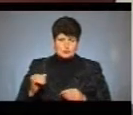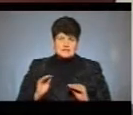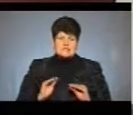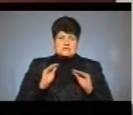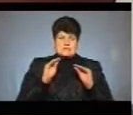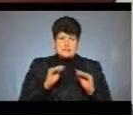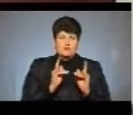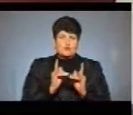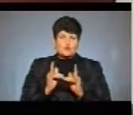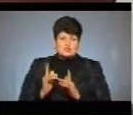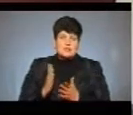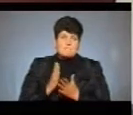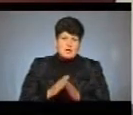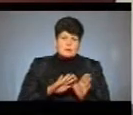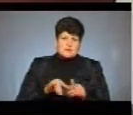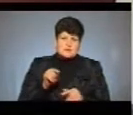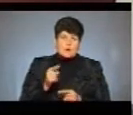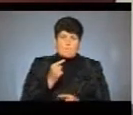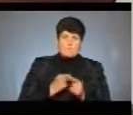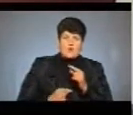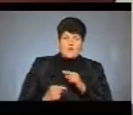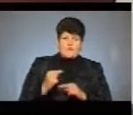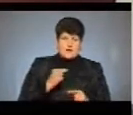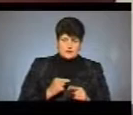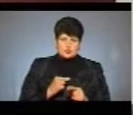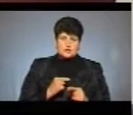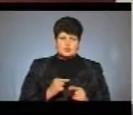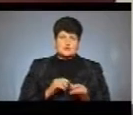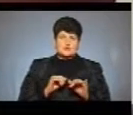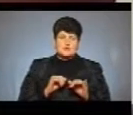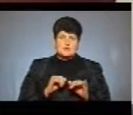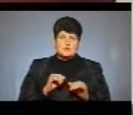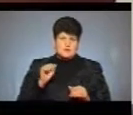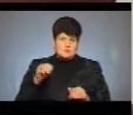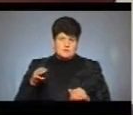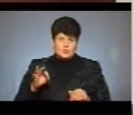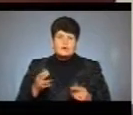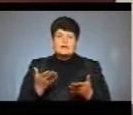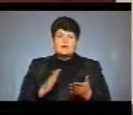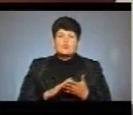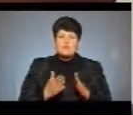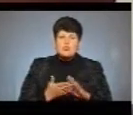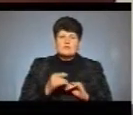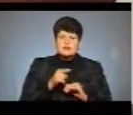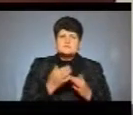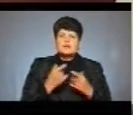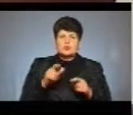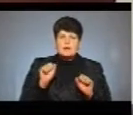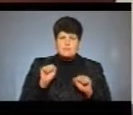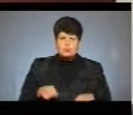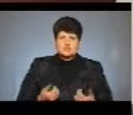військових у гуртожитки мають після їхнього повернення з операції об'єднаних сил. Які умови в казармах і скільки людей може